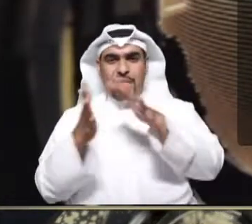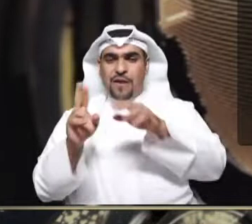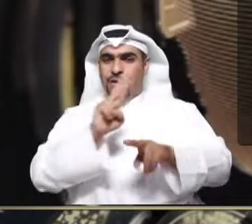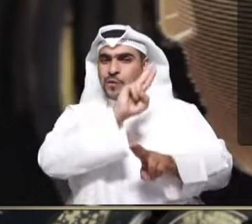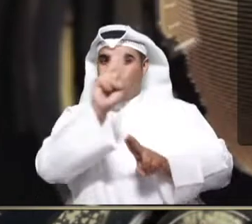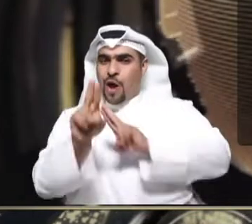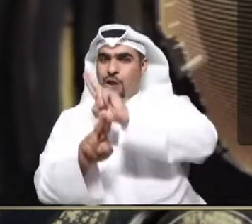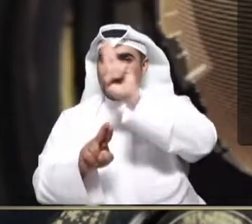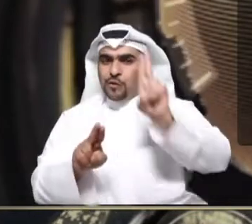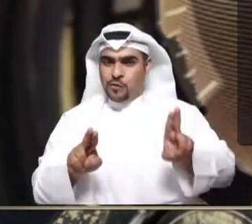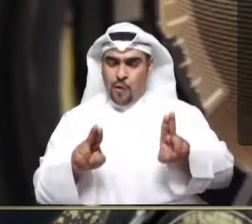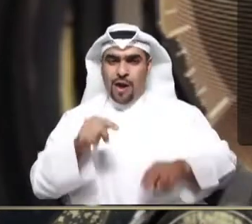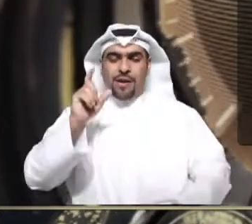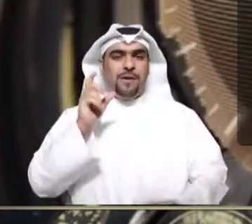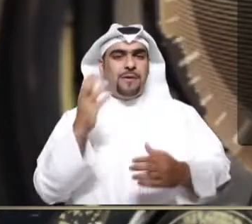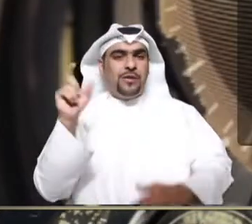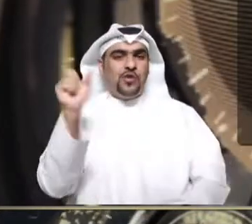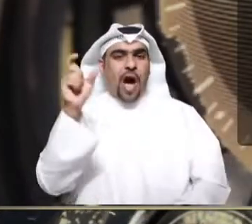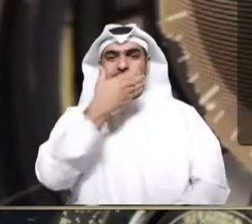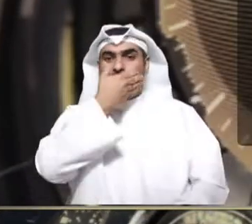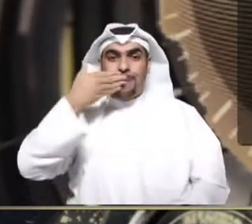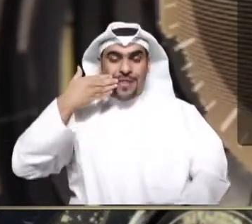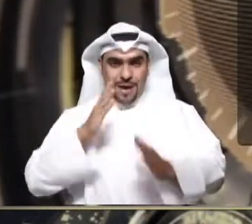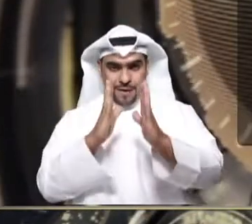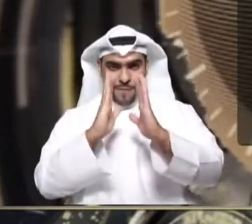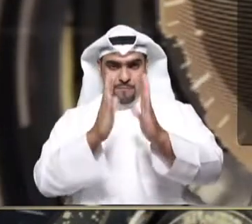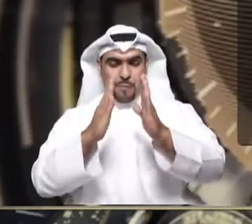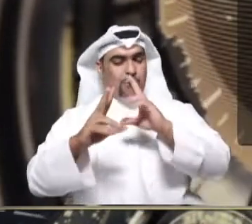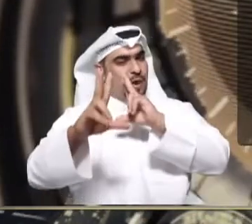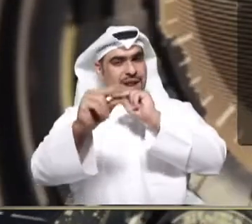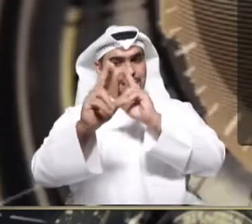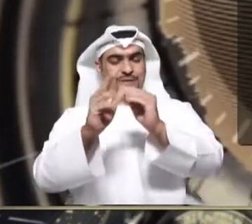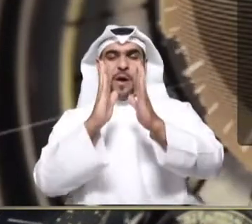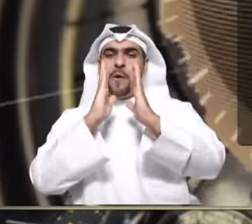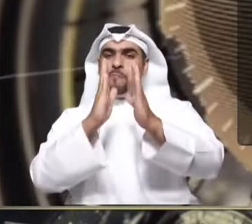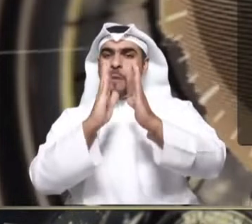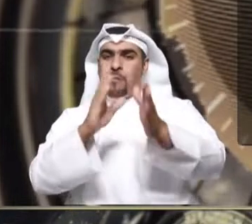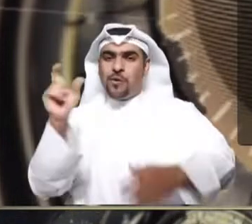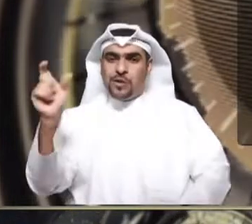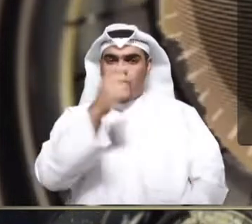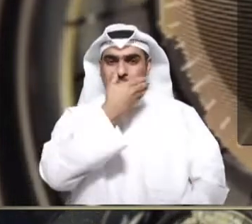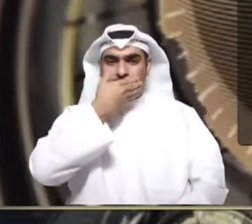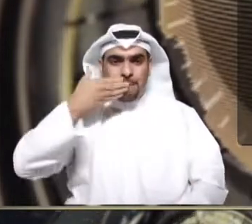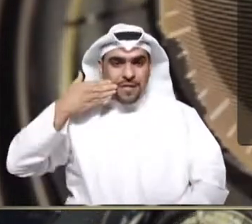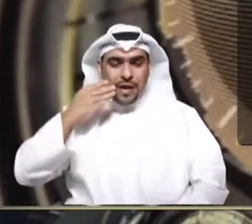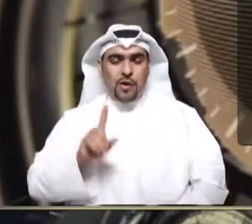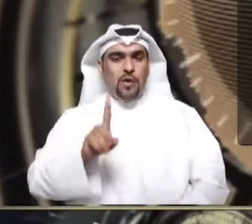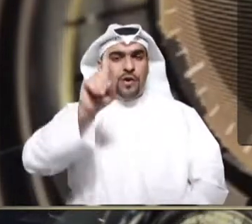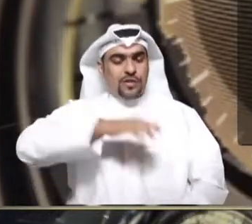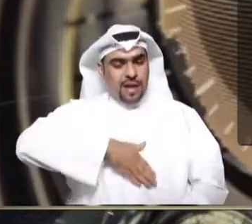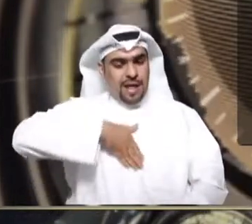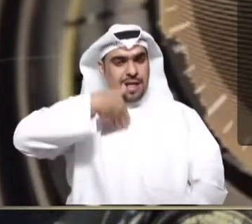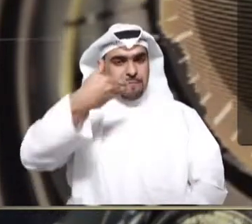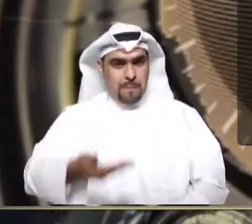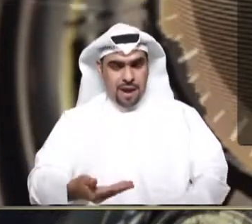العلاقات بين البلدين الشقيقين، مبادلا سموه التهاني بهذه المناسبة العطرة ومتمنيا استمرار هذا